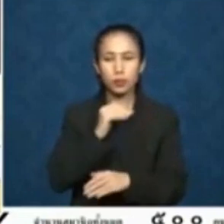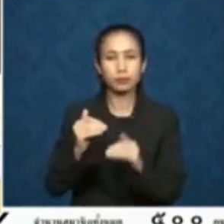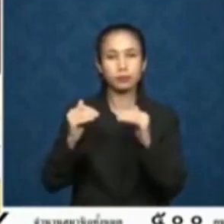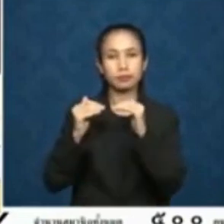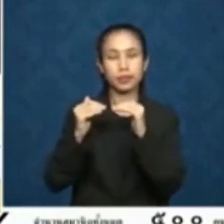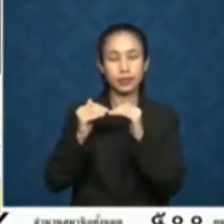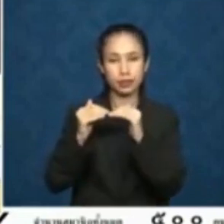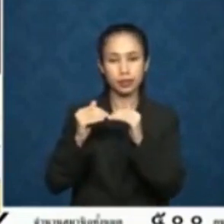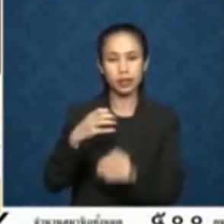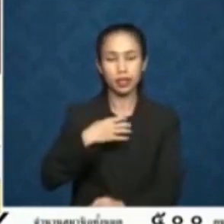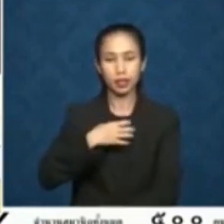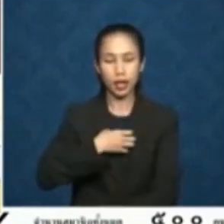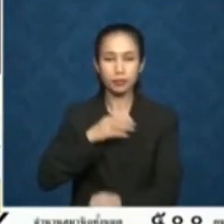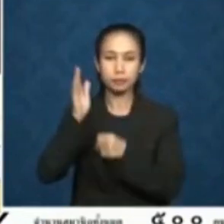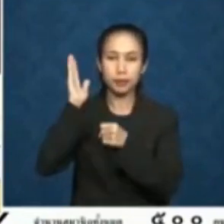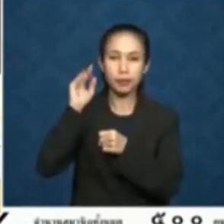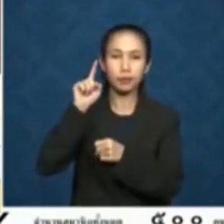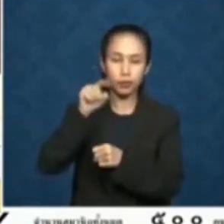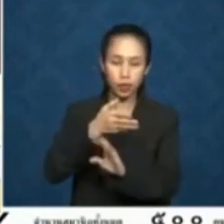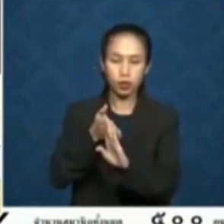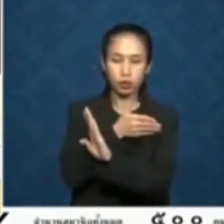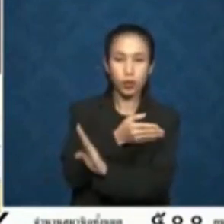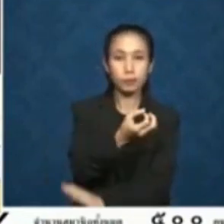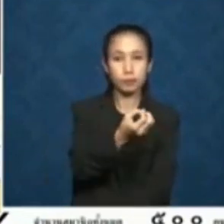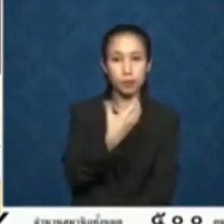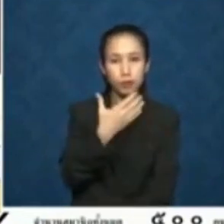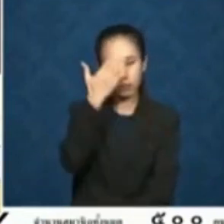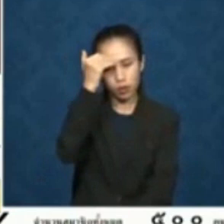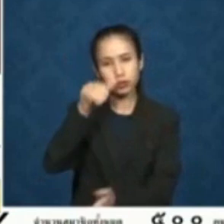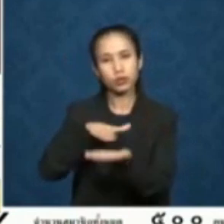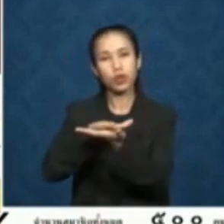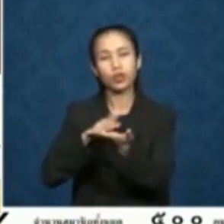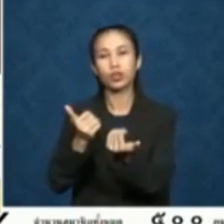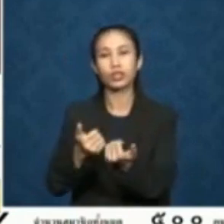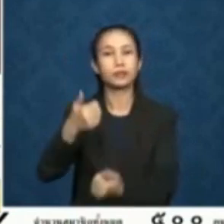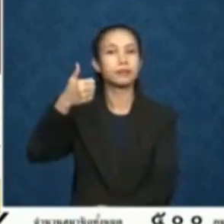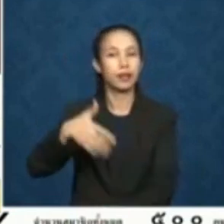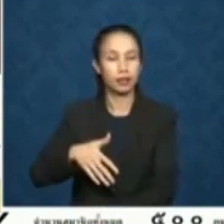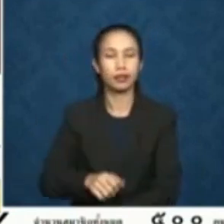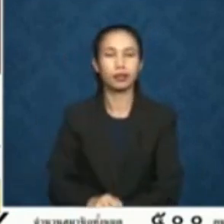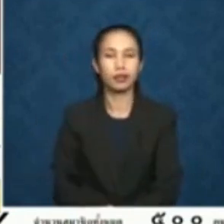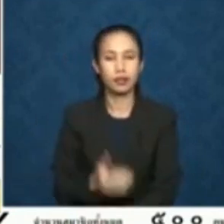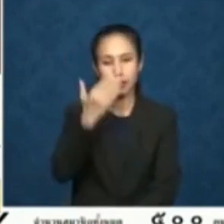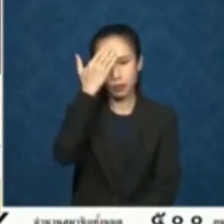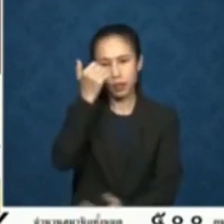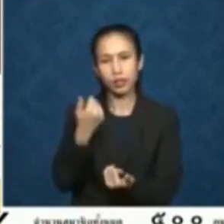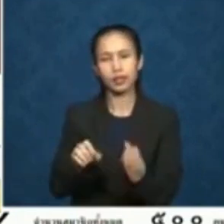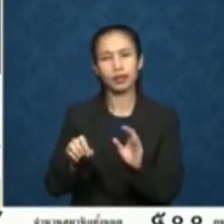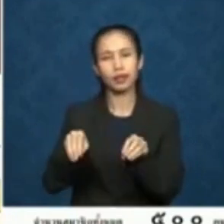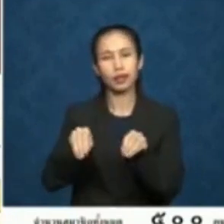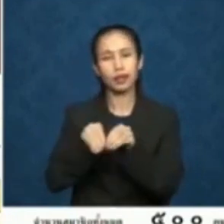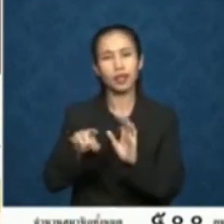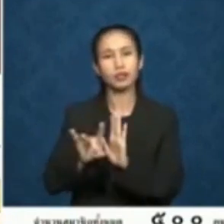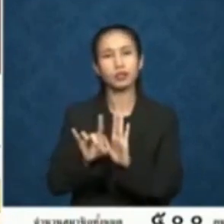นะครับการที่ท่านจะใช้สิทธิ์ต้องมาแจ้งนะครับต้องขอโทษด้วยนะครับเพราะว่าคงไม่ได้แล้วนะครับ